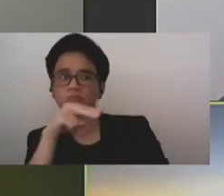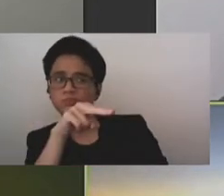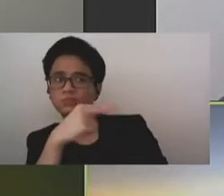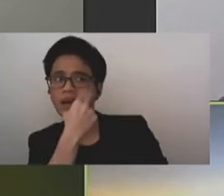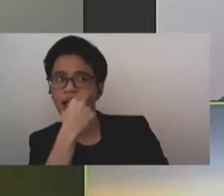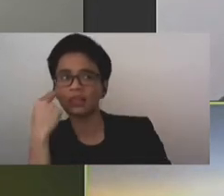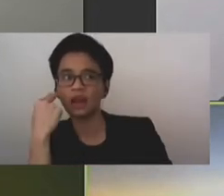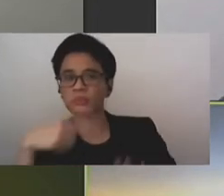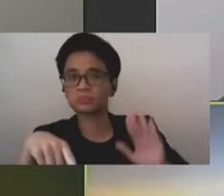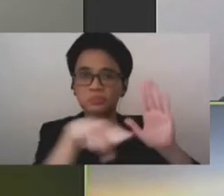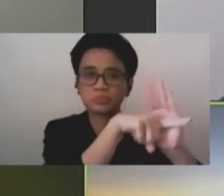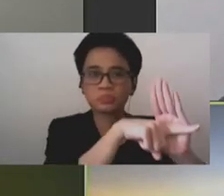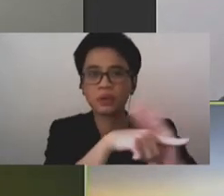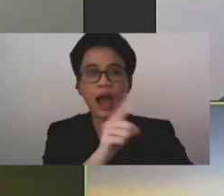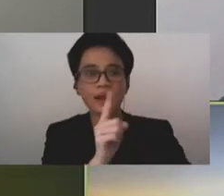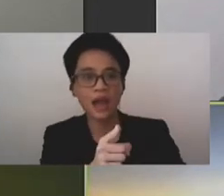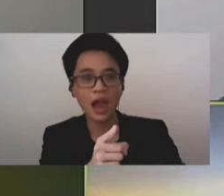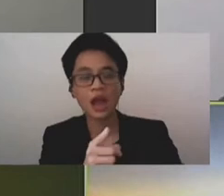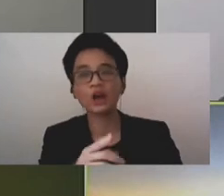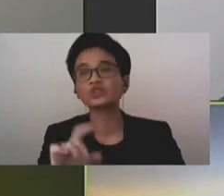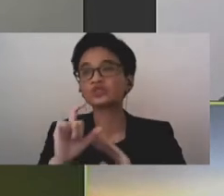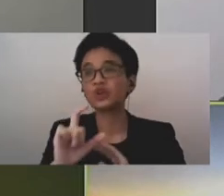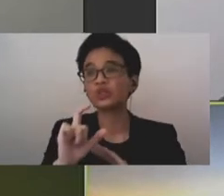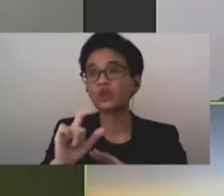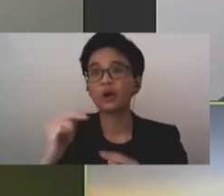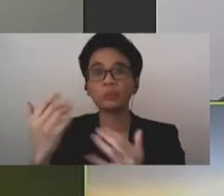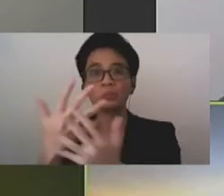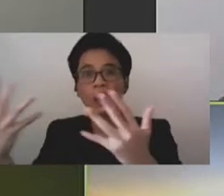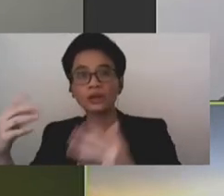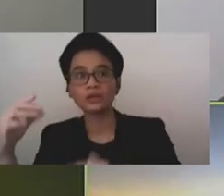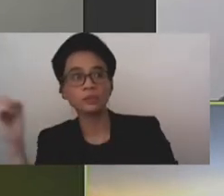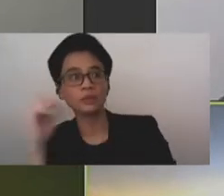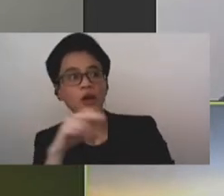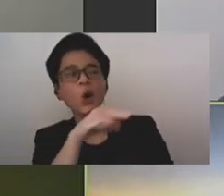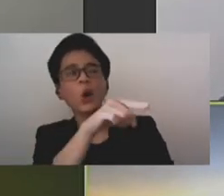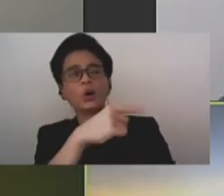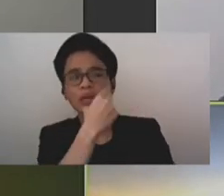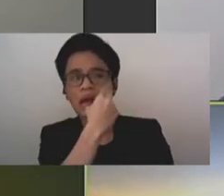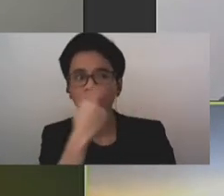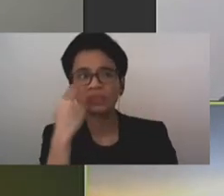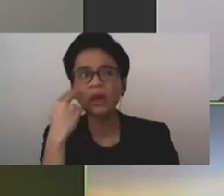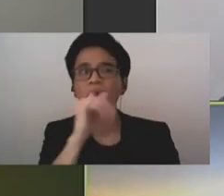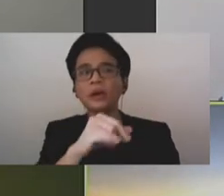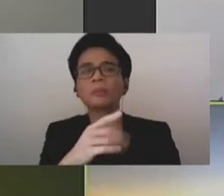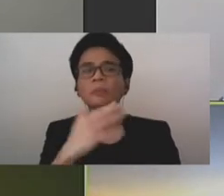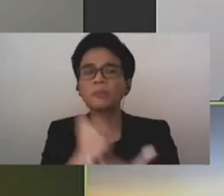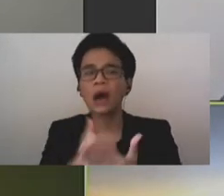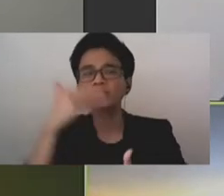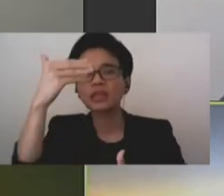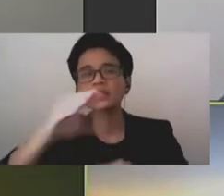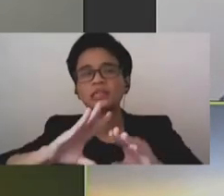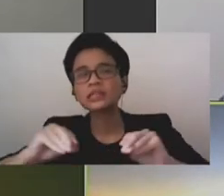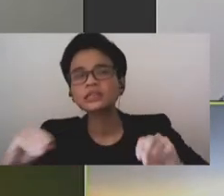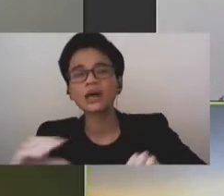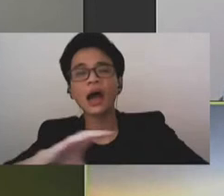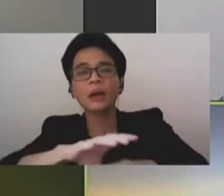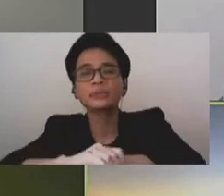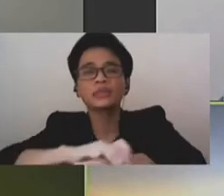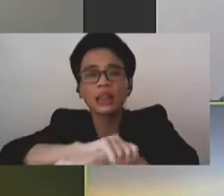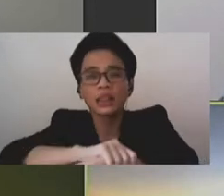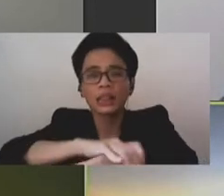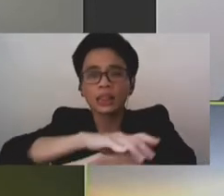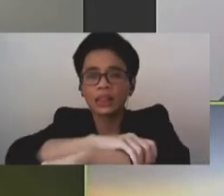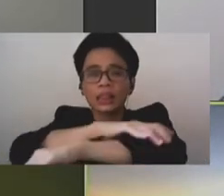tunanetra yang bilang, oh tunanetra ujung-ujungnya paling jadi tukang pijet misalkan segala macam, dan mungkin terlalu merendahkan sekali menurut saya